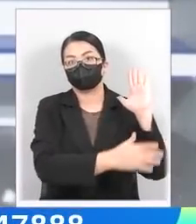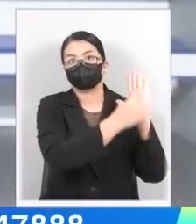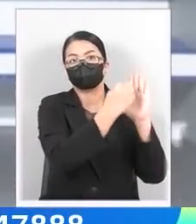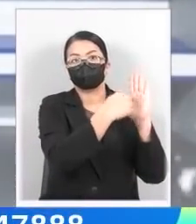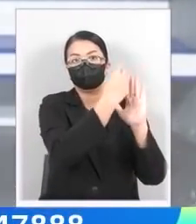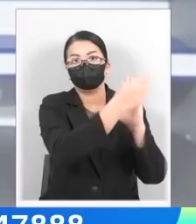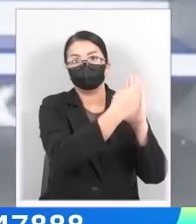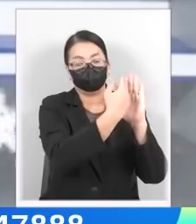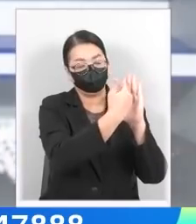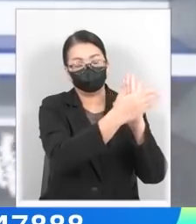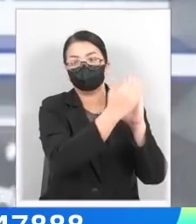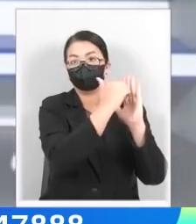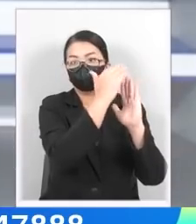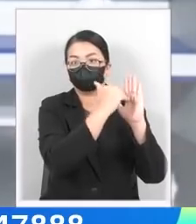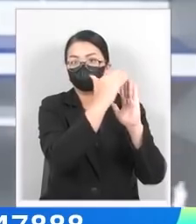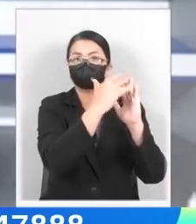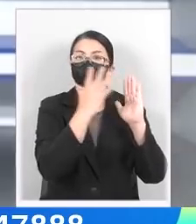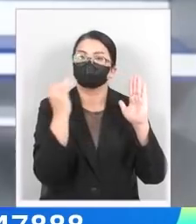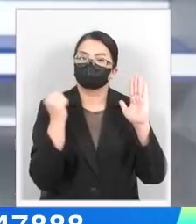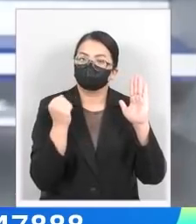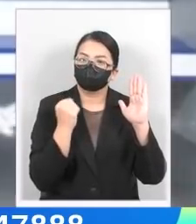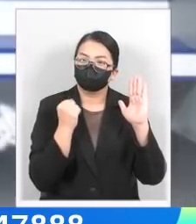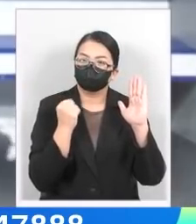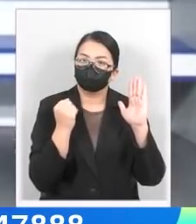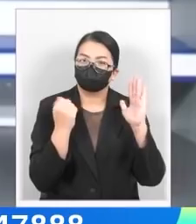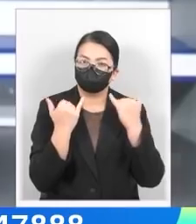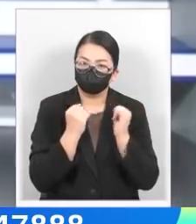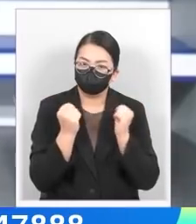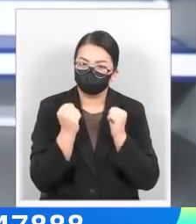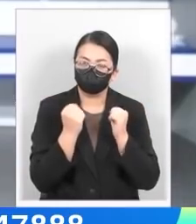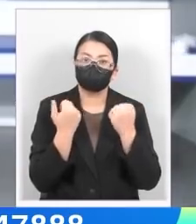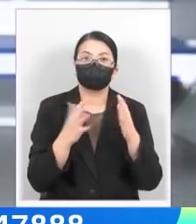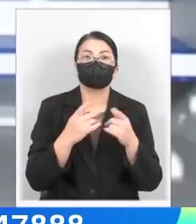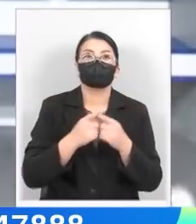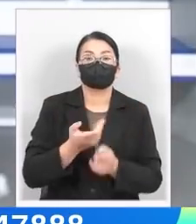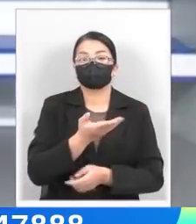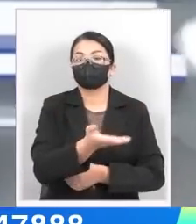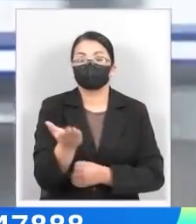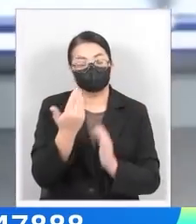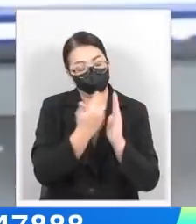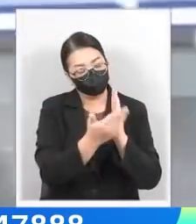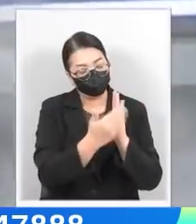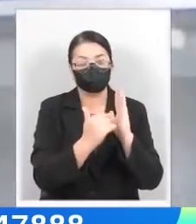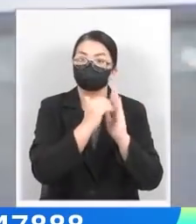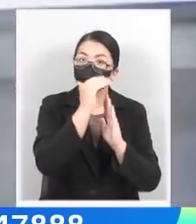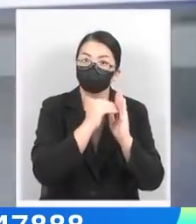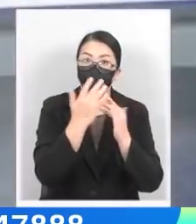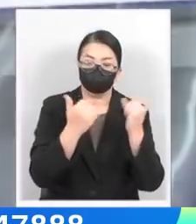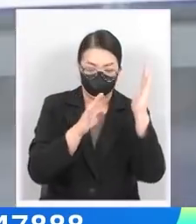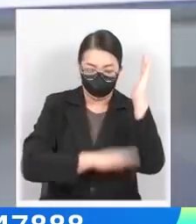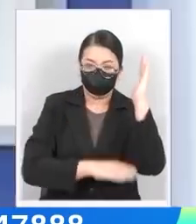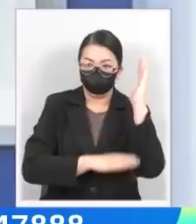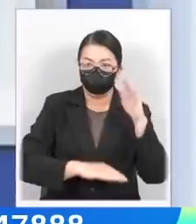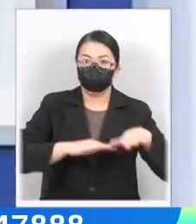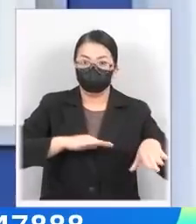อีสานเหนือจะเย็นช่ำจิตช่ำใจเลยนะครับแต่ว่าอยู่ในพื้นที่อีสานใต้และทางภาคใต้เตรียมรับมือกับฝนทั้ง